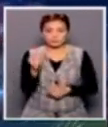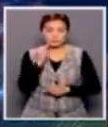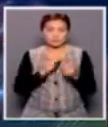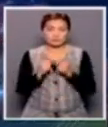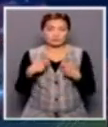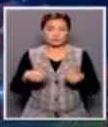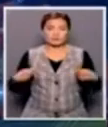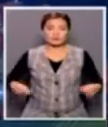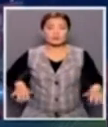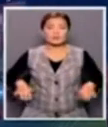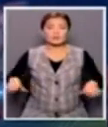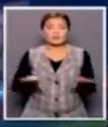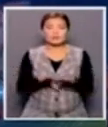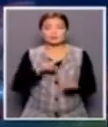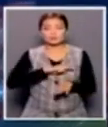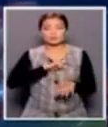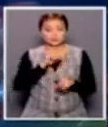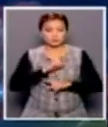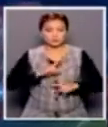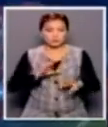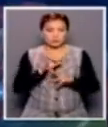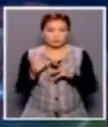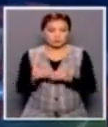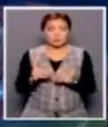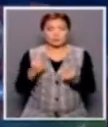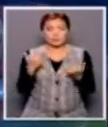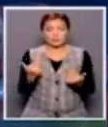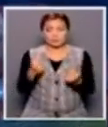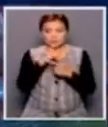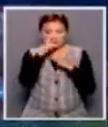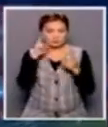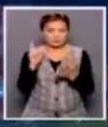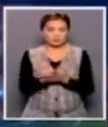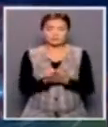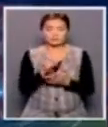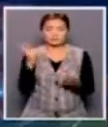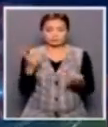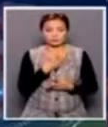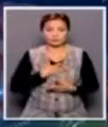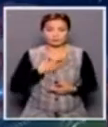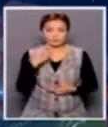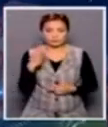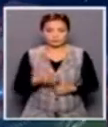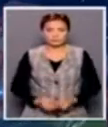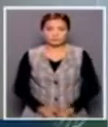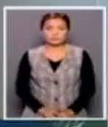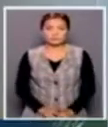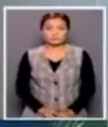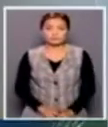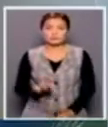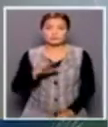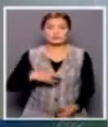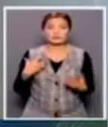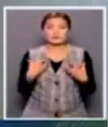түрі сатылатын жабық базарлар жұмыс істемейді. Қоғамдық орындарда маска кию режимін сақтау маңызды болып қала бермек.